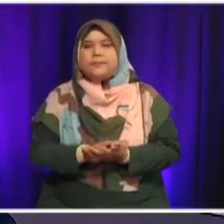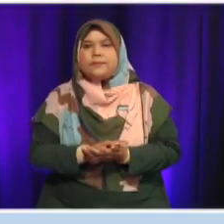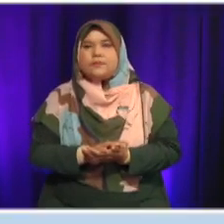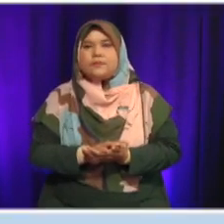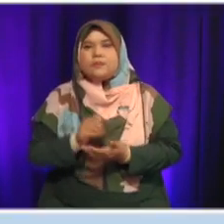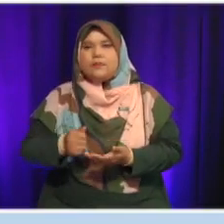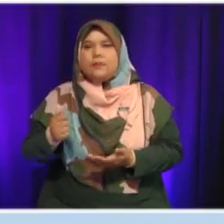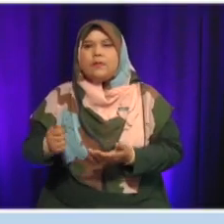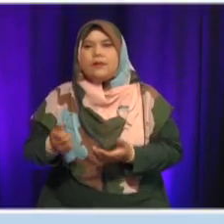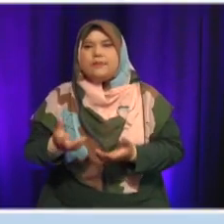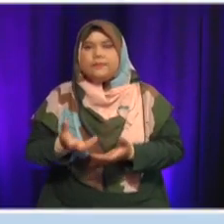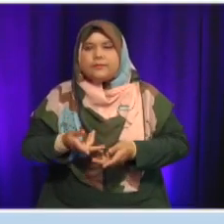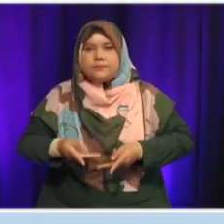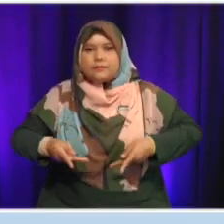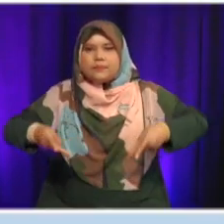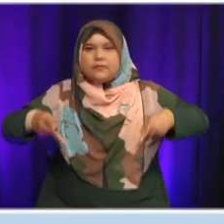tensesnya adalah